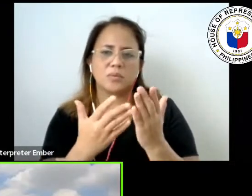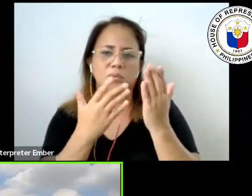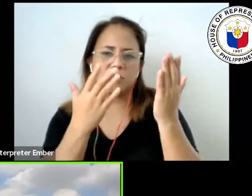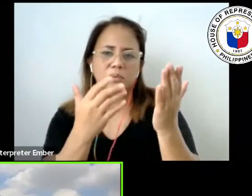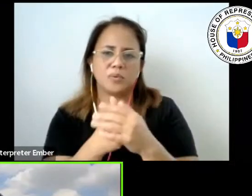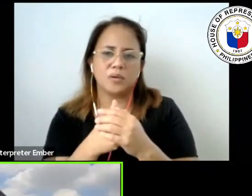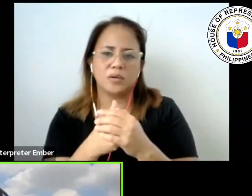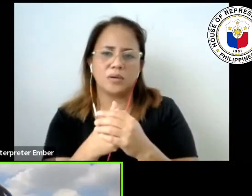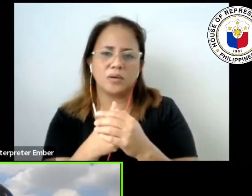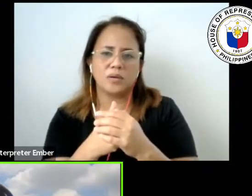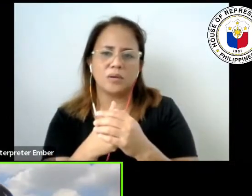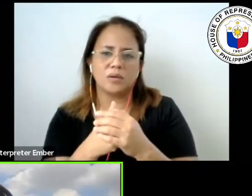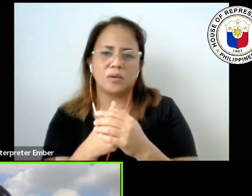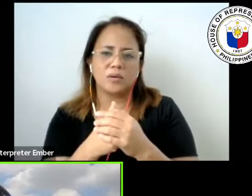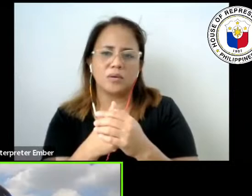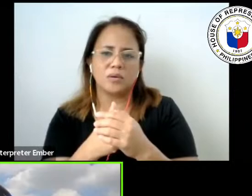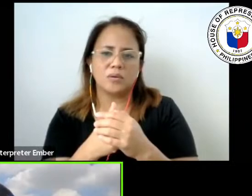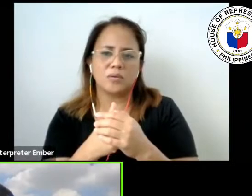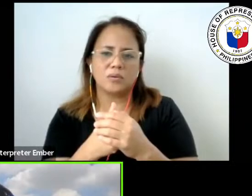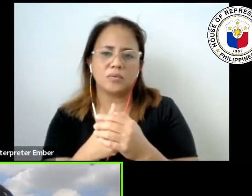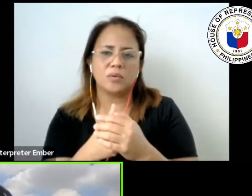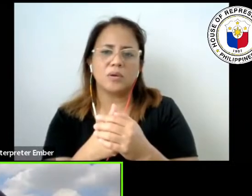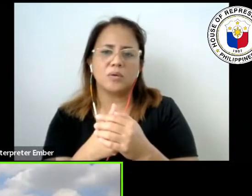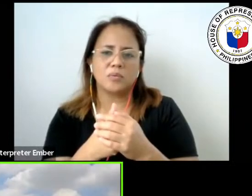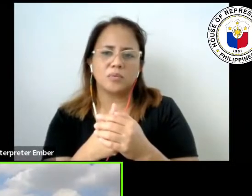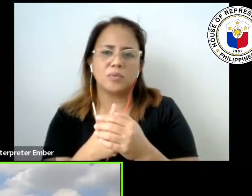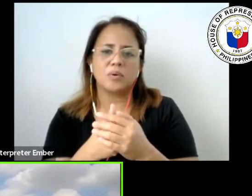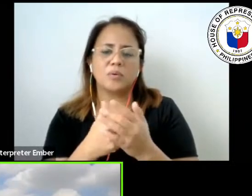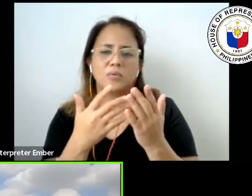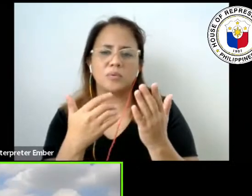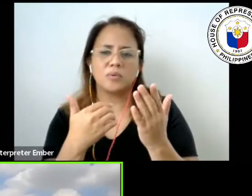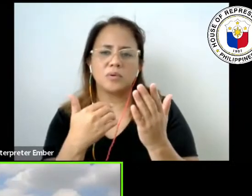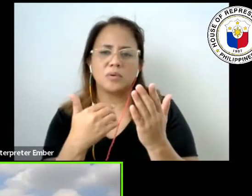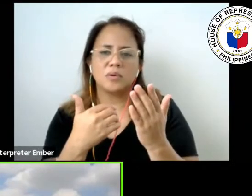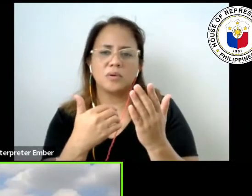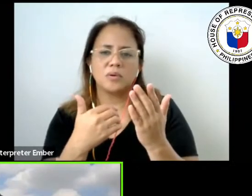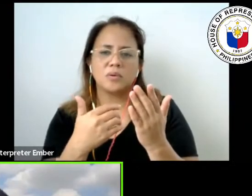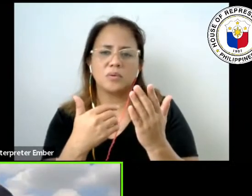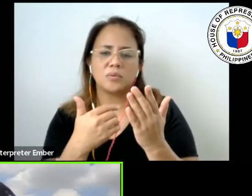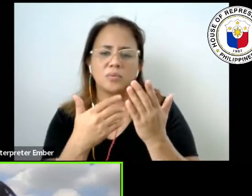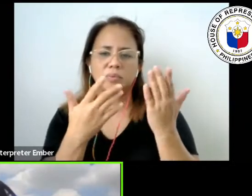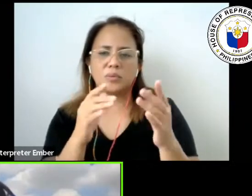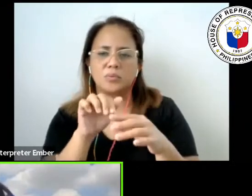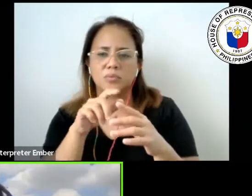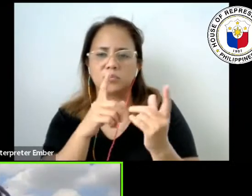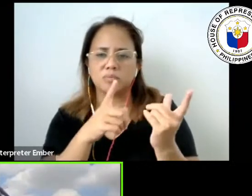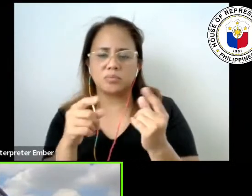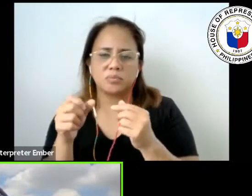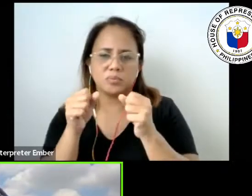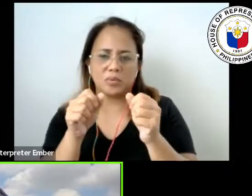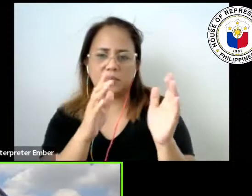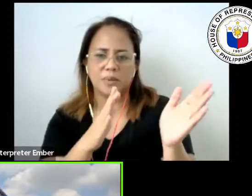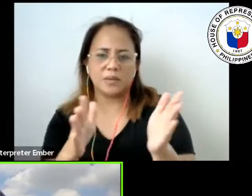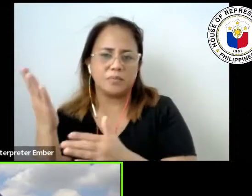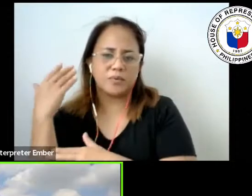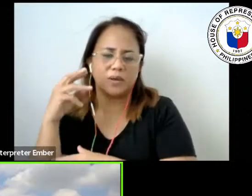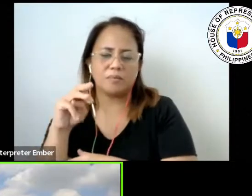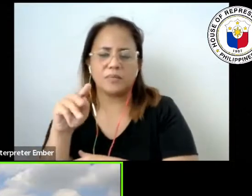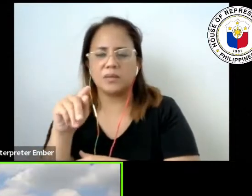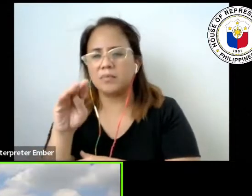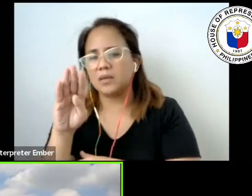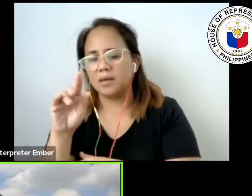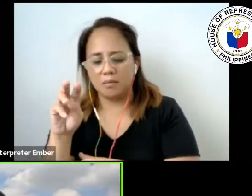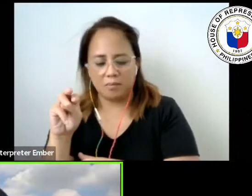recommendation, sorry sir, last na lang po sir. Ituloy po yung strategic plan na ginawa noon sa